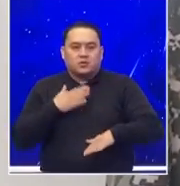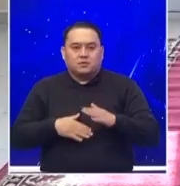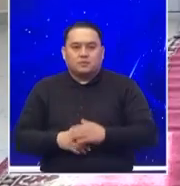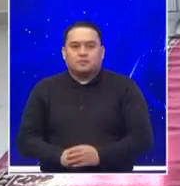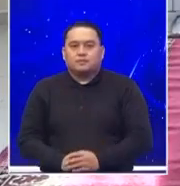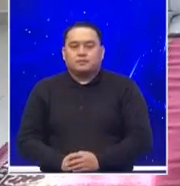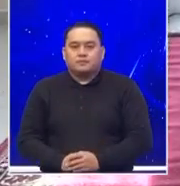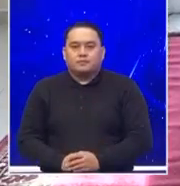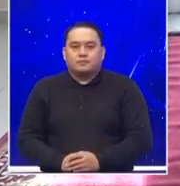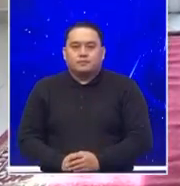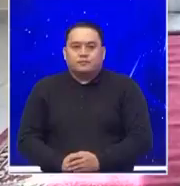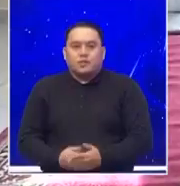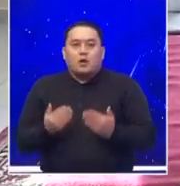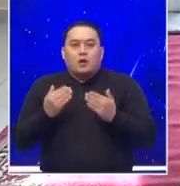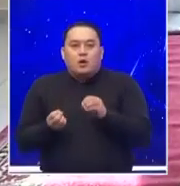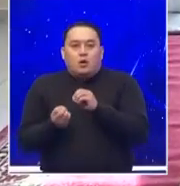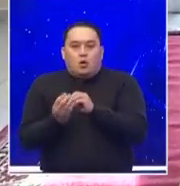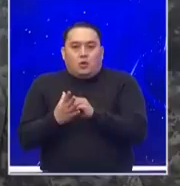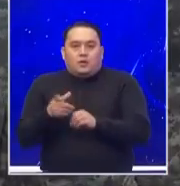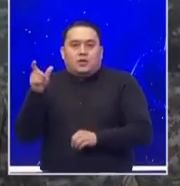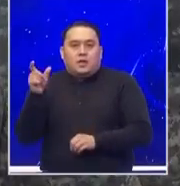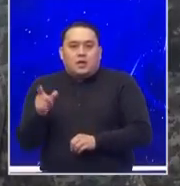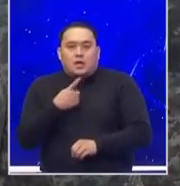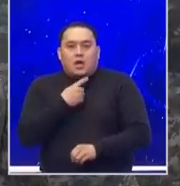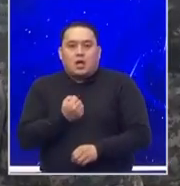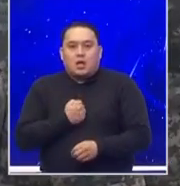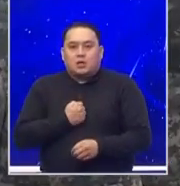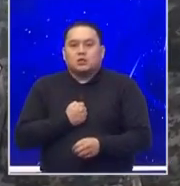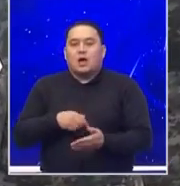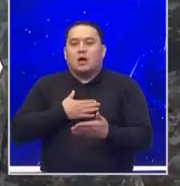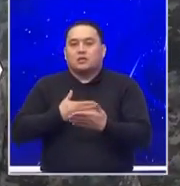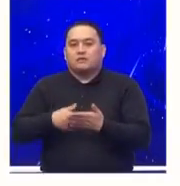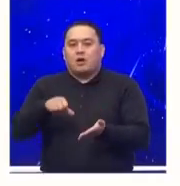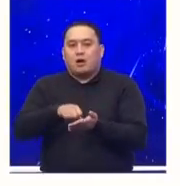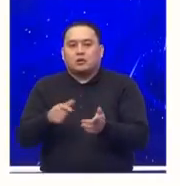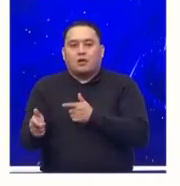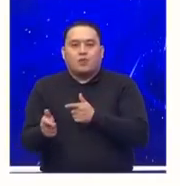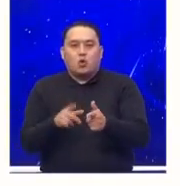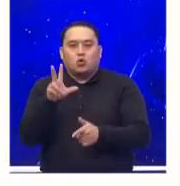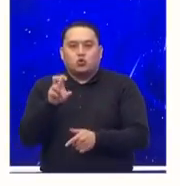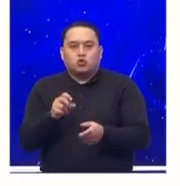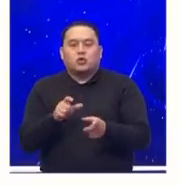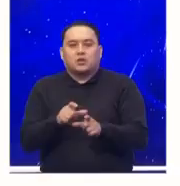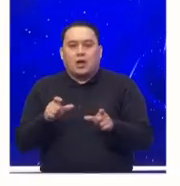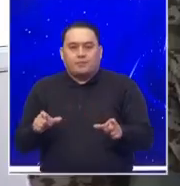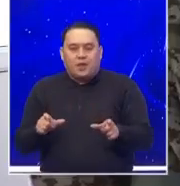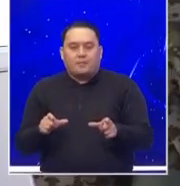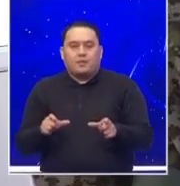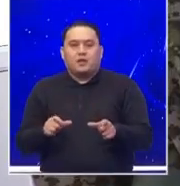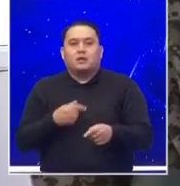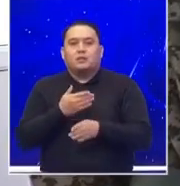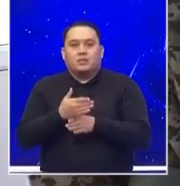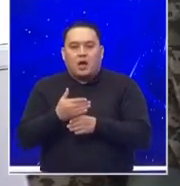қуаныштымын. Айтпақшы, бүгін 15-ке жуық мерзімді әскери қызметші сайлауға дайындықтан өтті. Қалған 300-ден аса әскери қызметкерлер